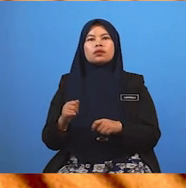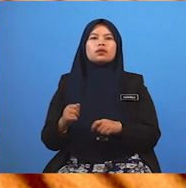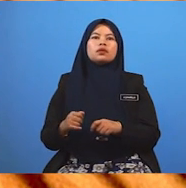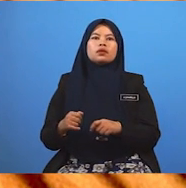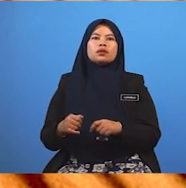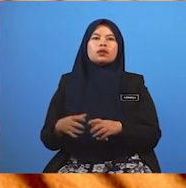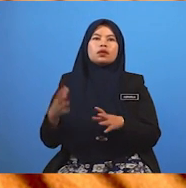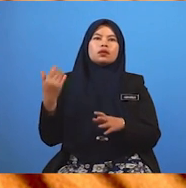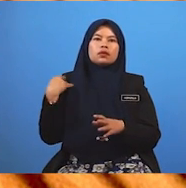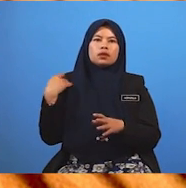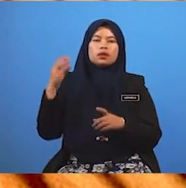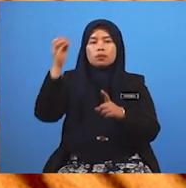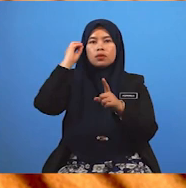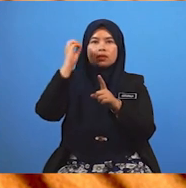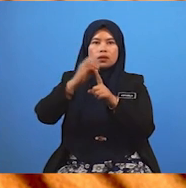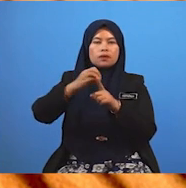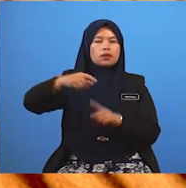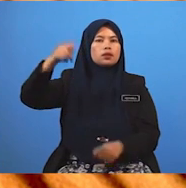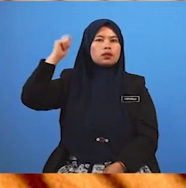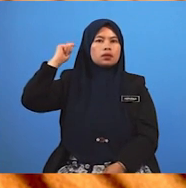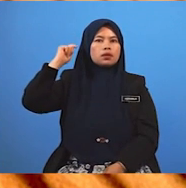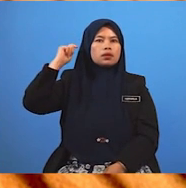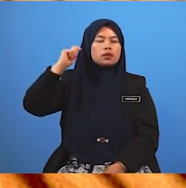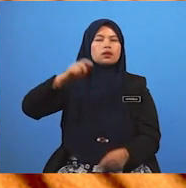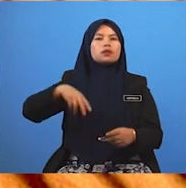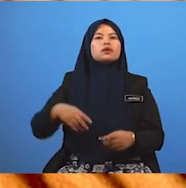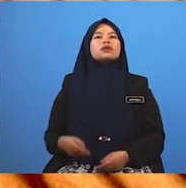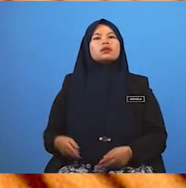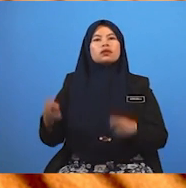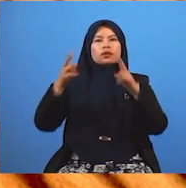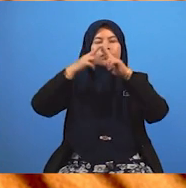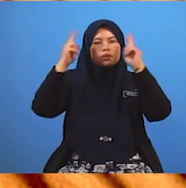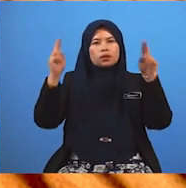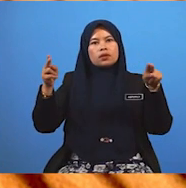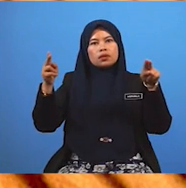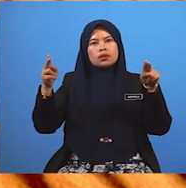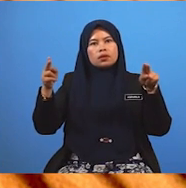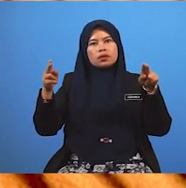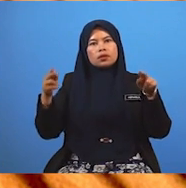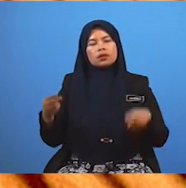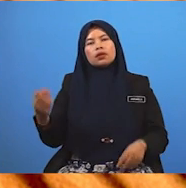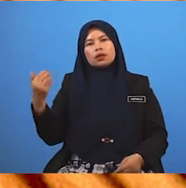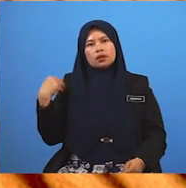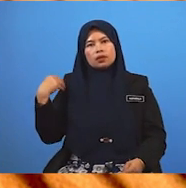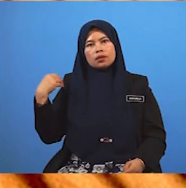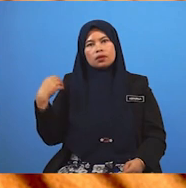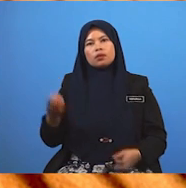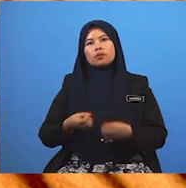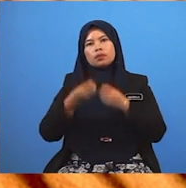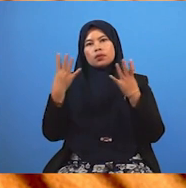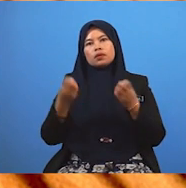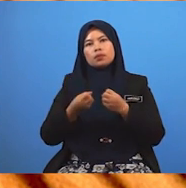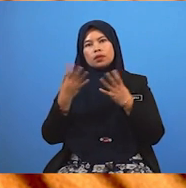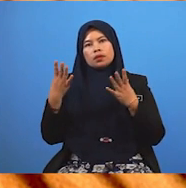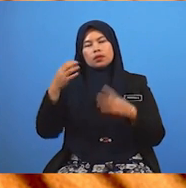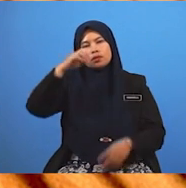di awal tadi, mari kita uji minda kita dengan beberapa soalan berkaitan tajuk hari